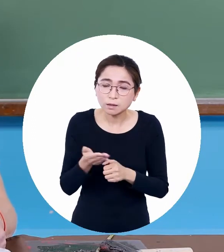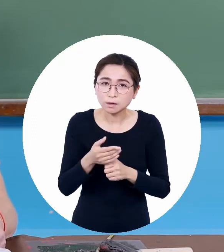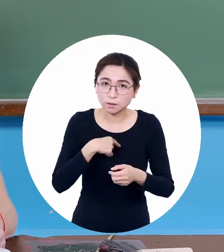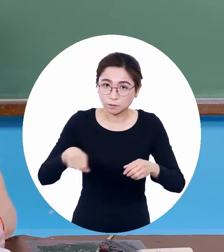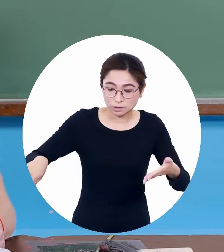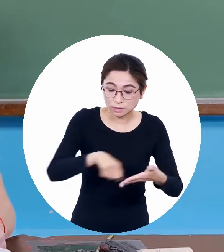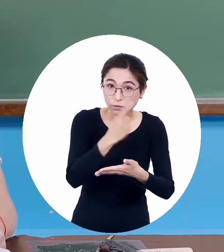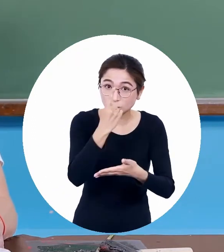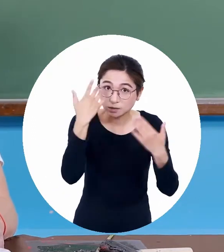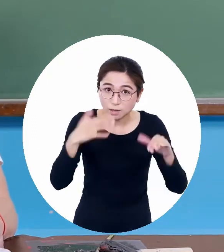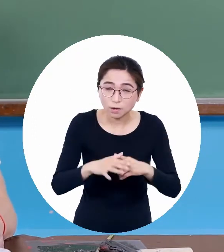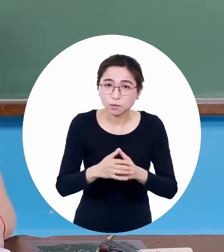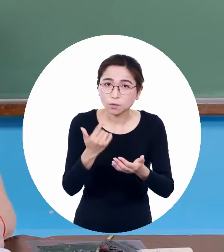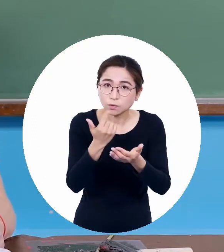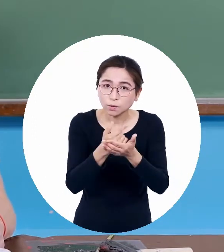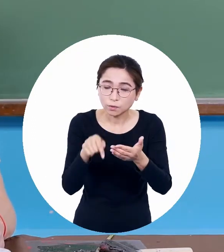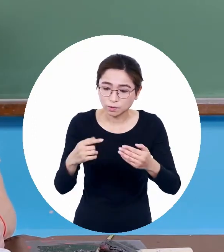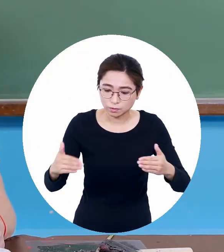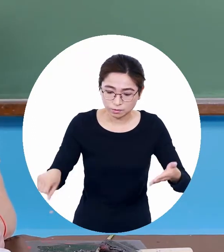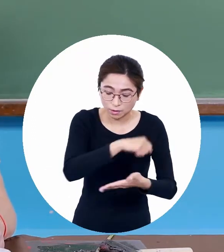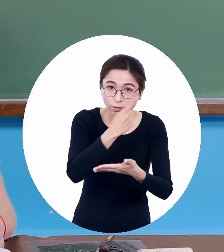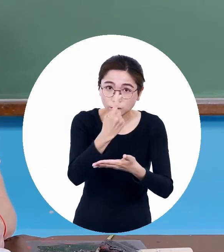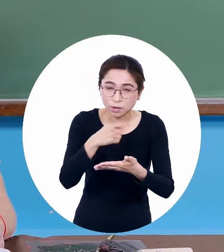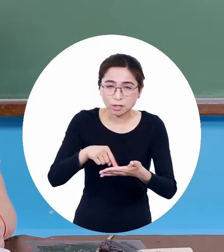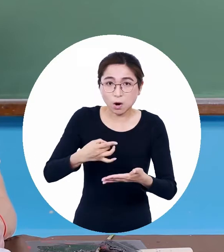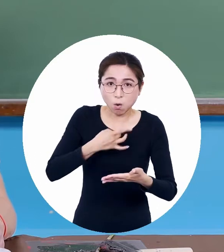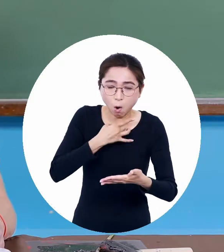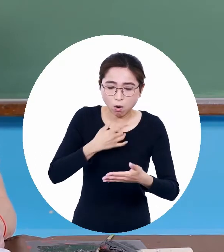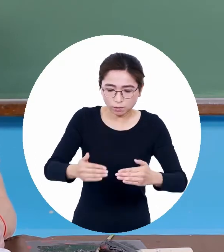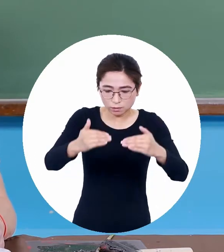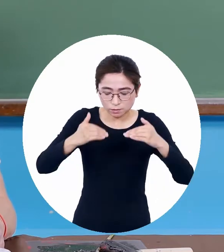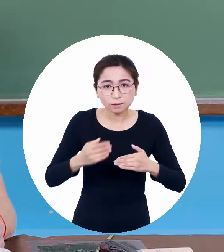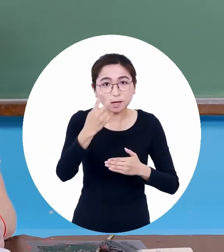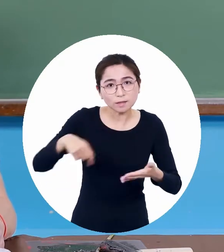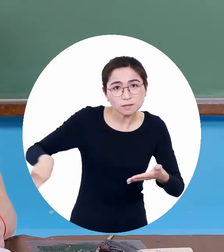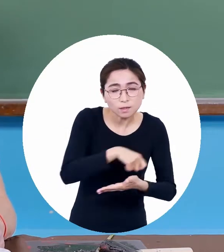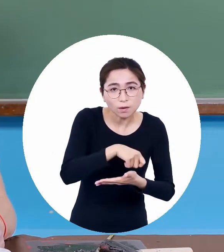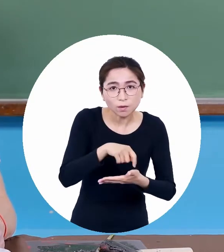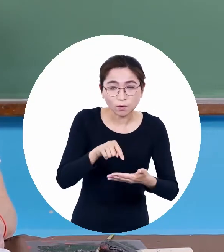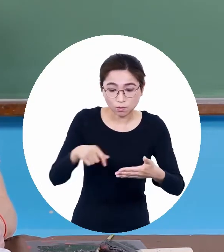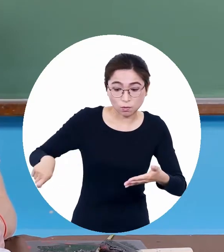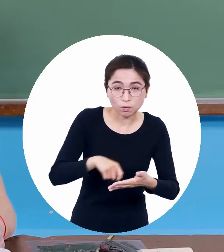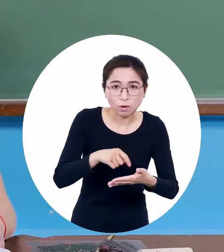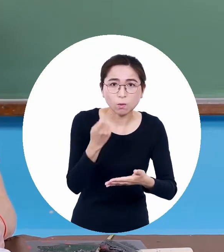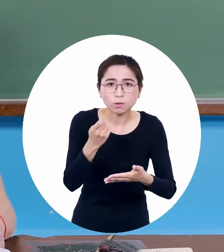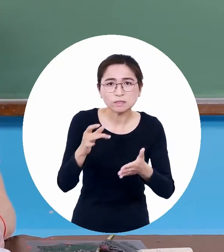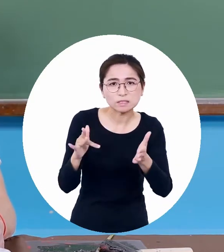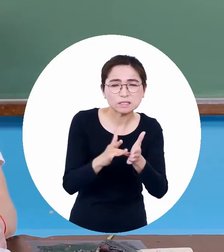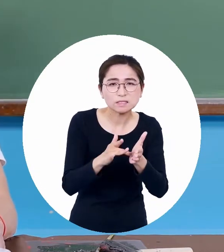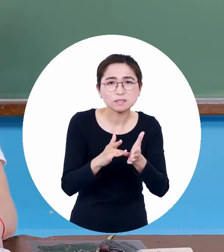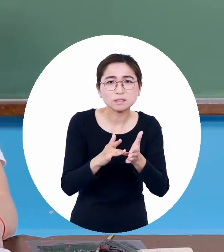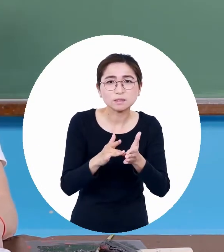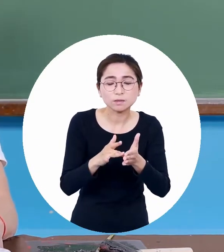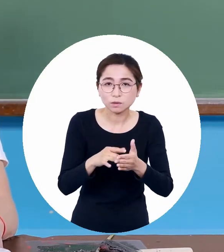嬲尾提你哋，每印完一層咧，咁最主要係你哋要印完一層，等啲油墨乾咗先印落啲 chop 落去，因